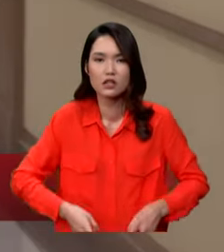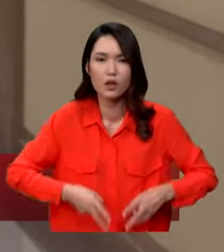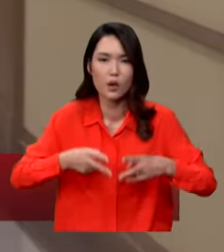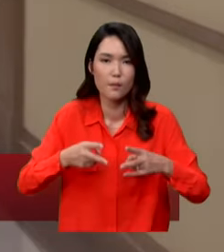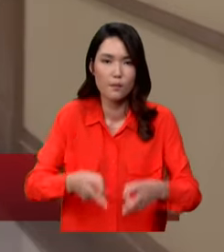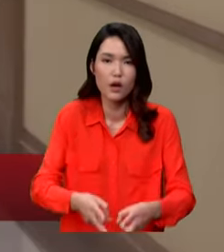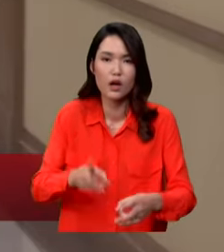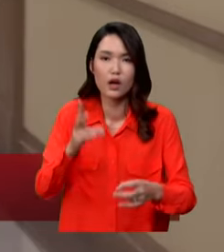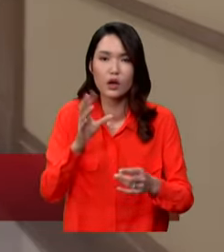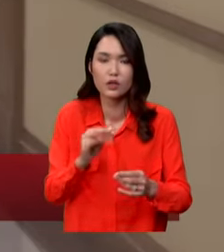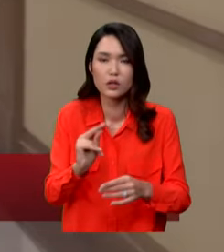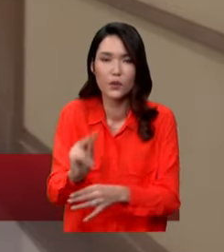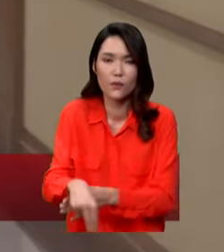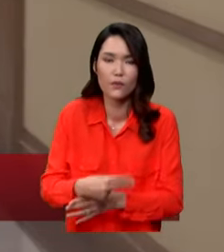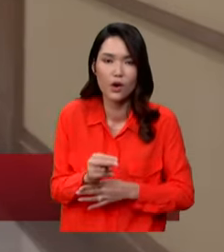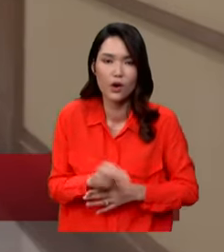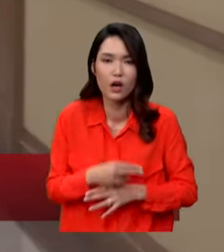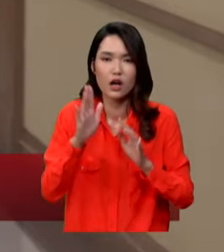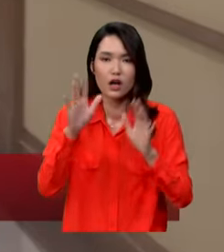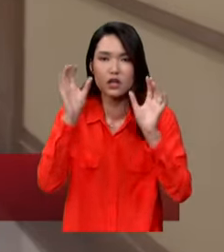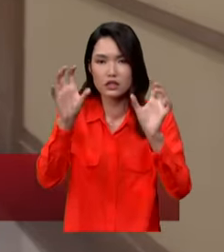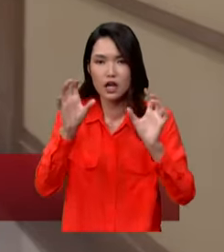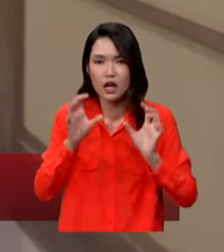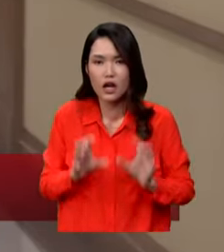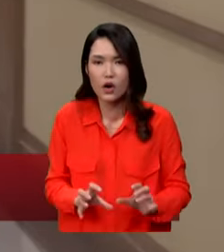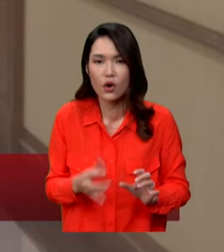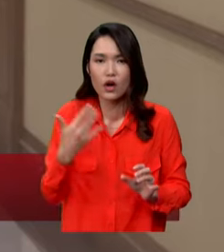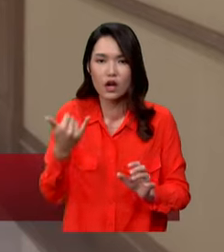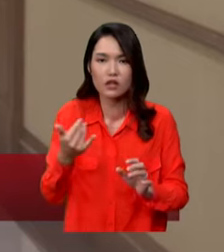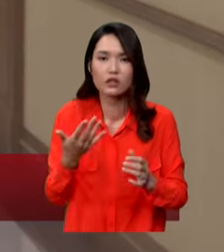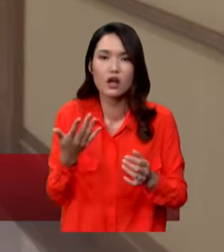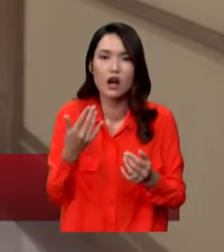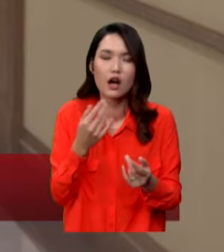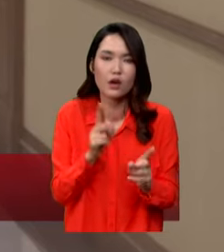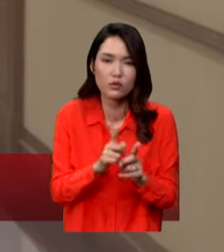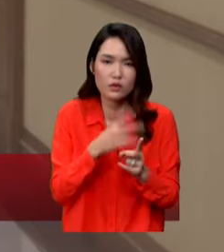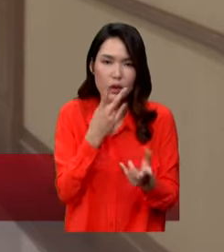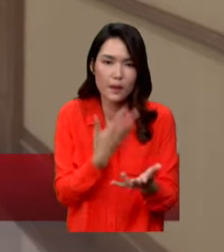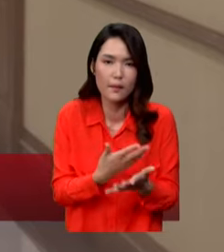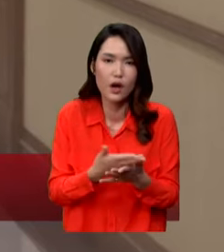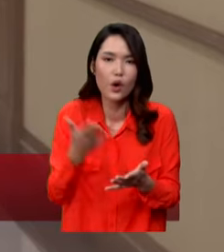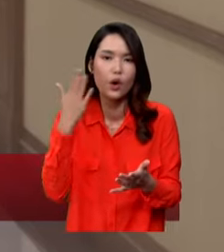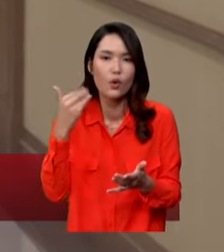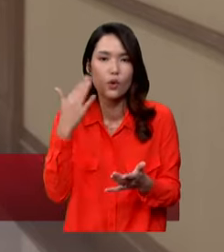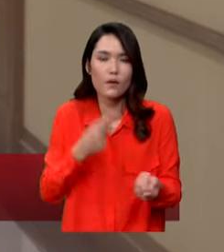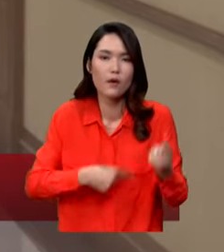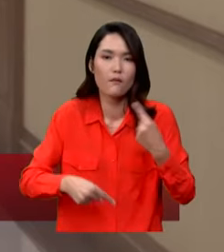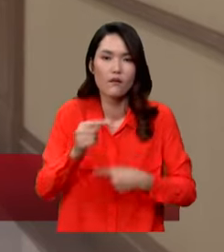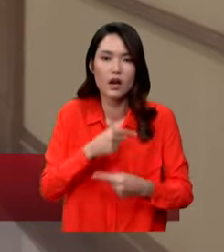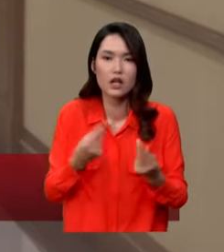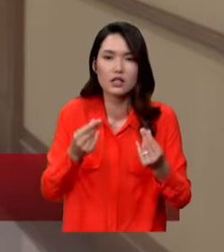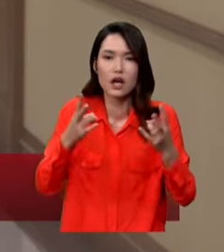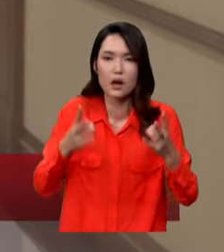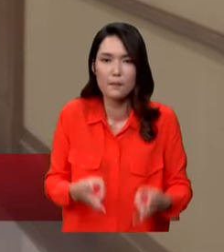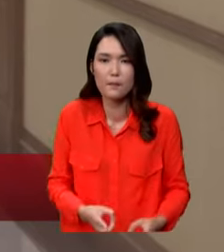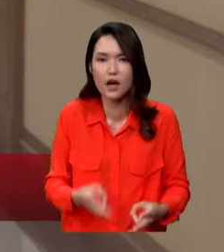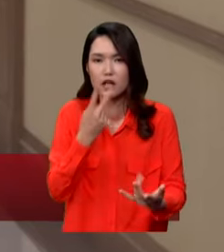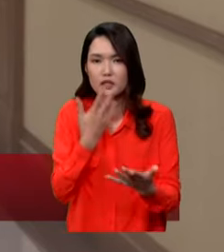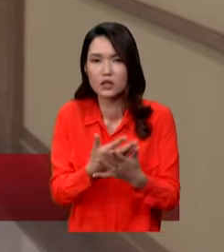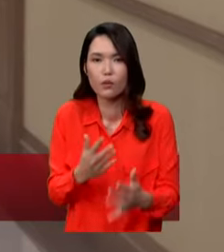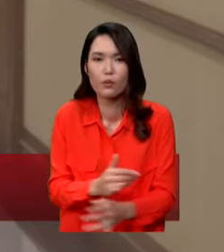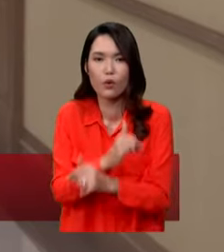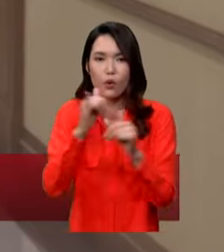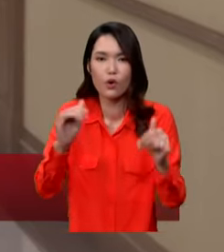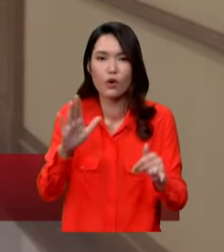мошенников. Вносятся поправки в законы, и вот предусматривается упрощение возврата денег потерпевшим, предусматривается